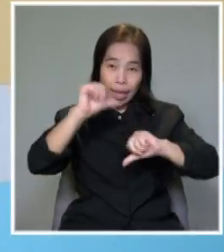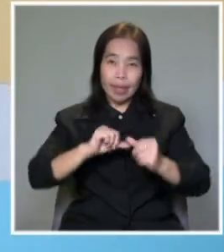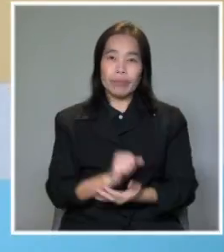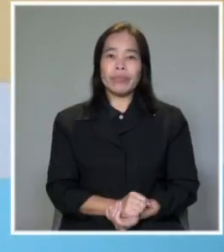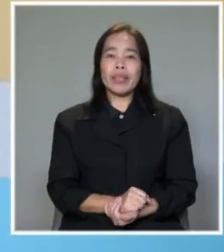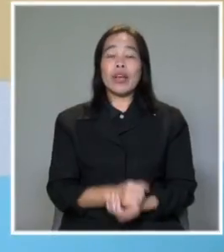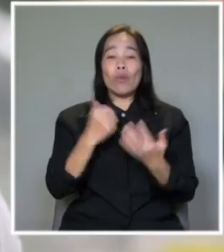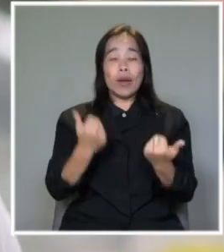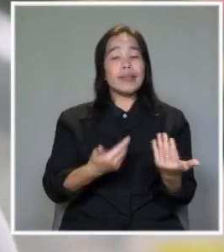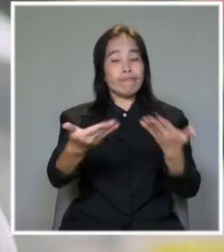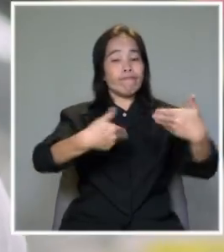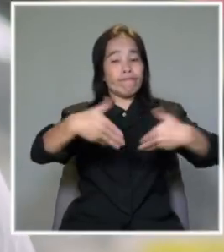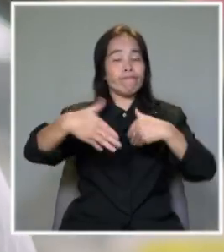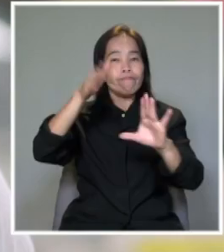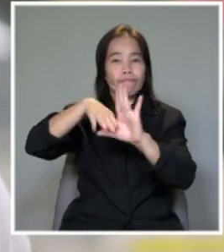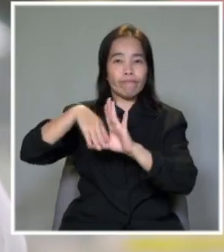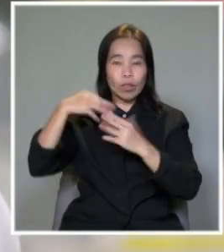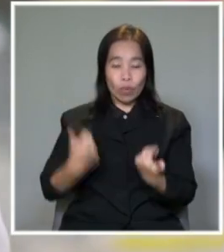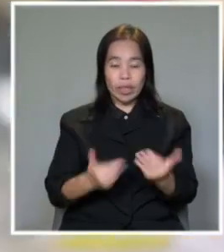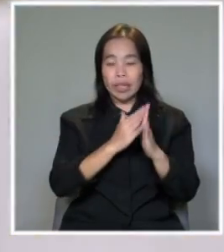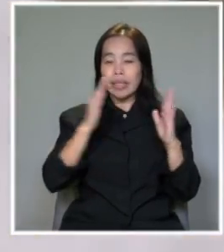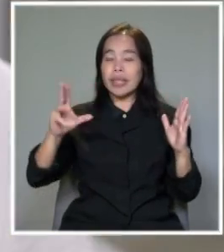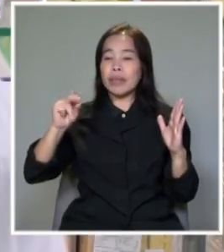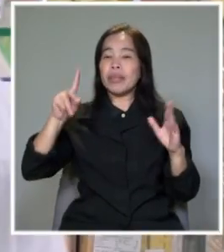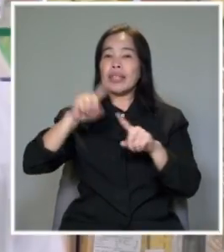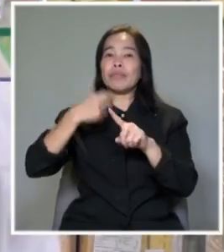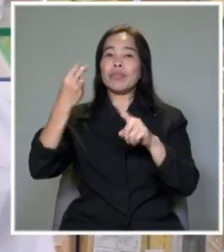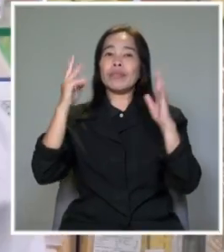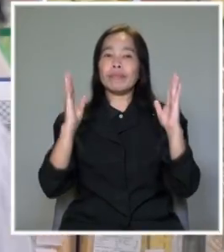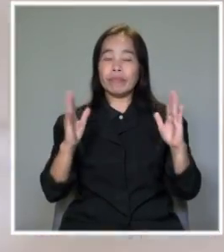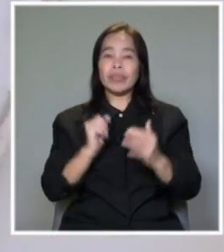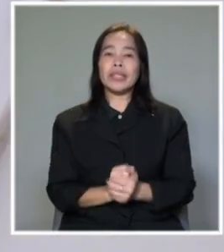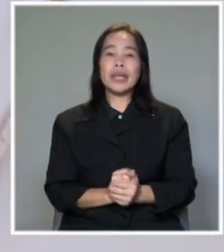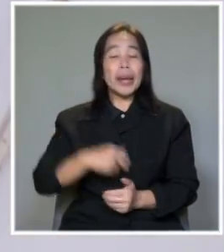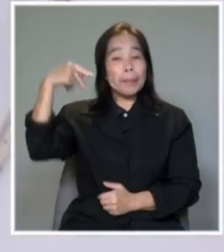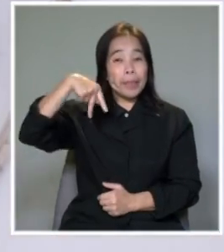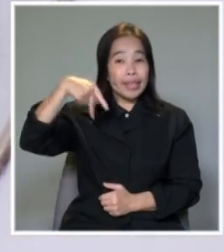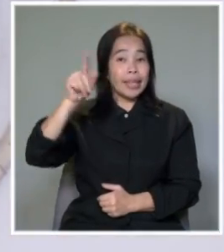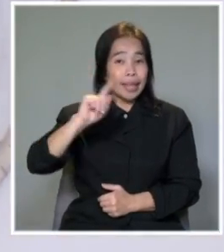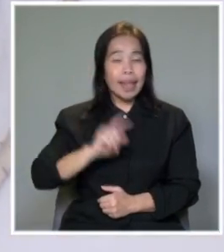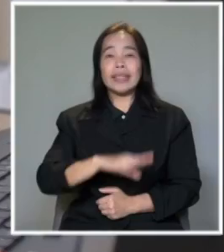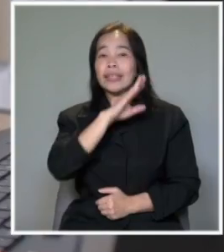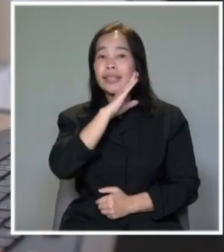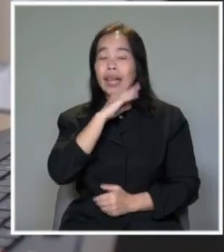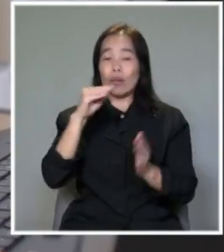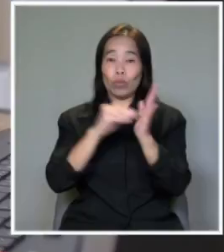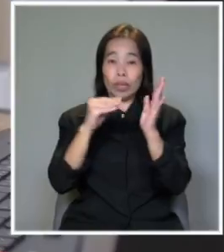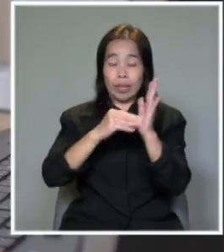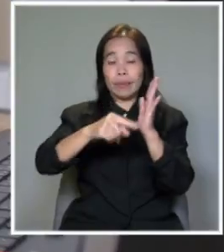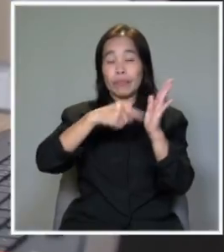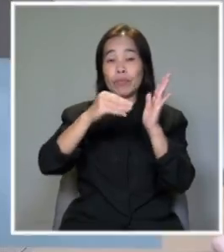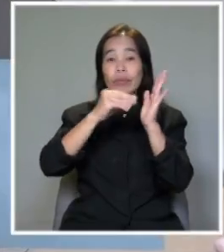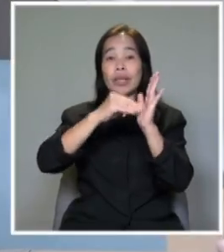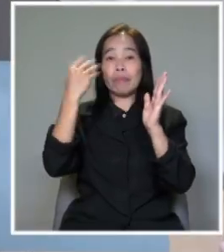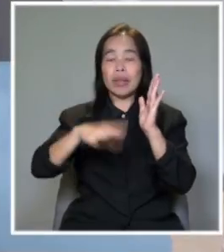เปิดรับสมัครวันนี้จนถึงวันที่31ธันวาคมนี้พิเศษสำหรับปีนี้ครับนอกจากพื้นที่กรุงเทพมหานครแล้วนะครับ